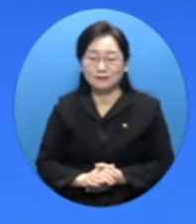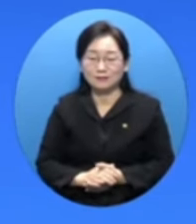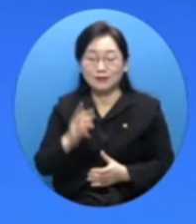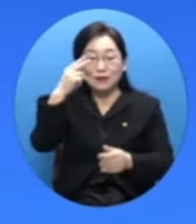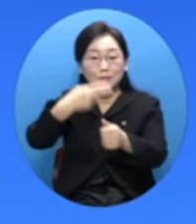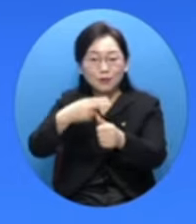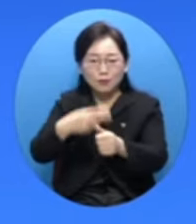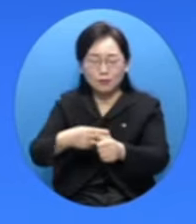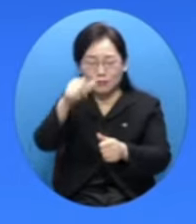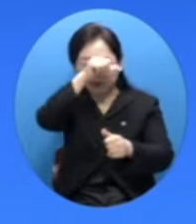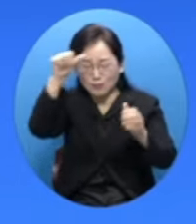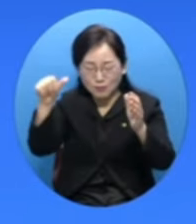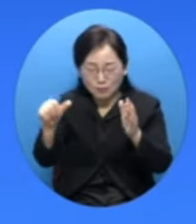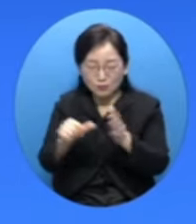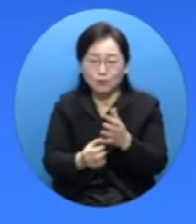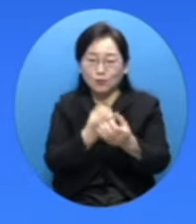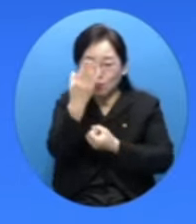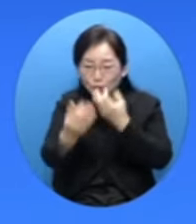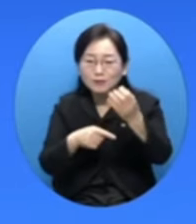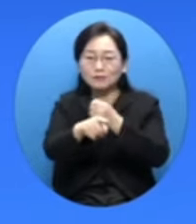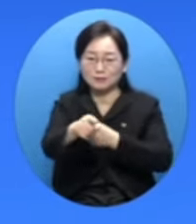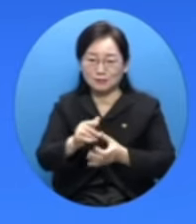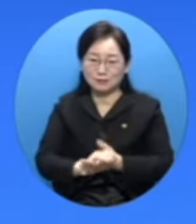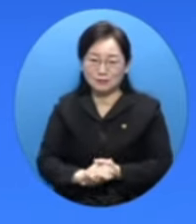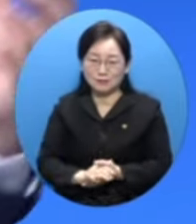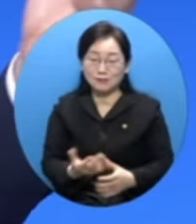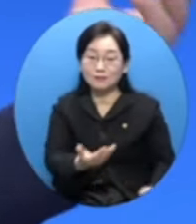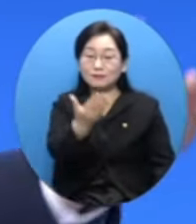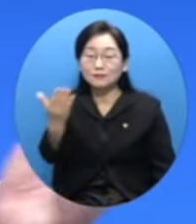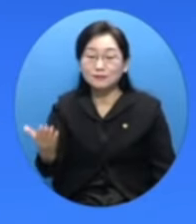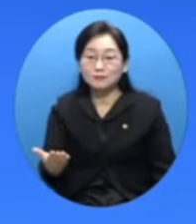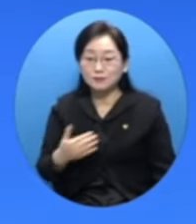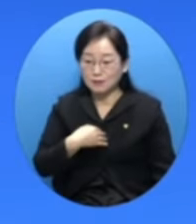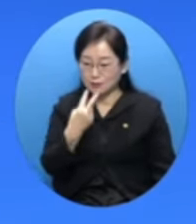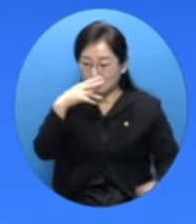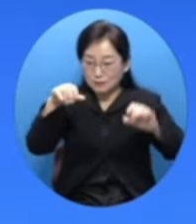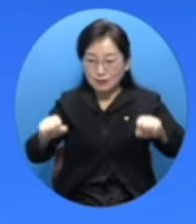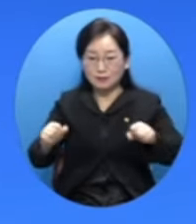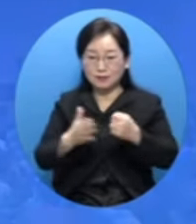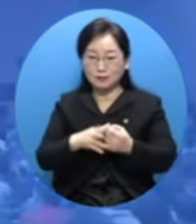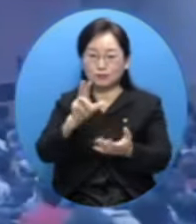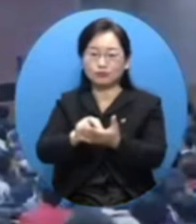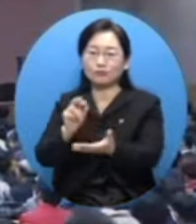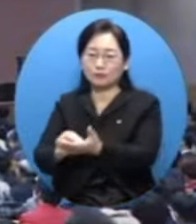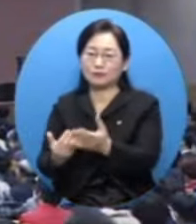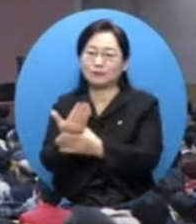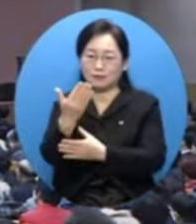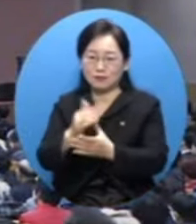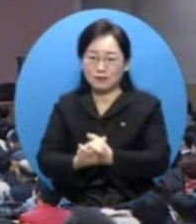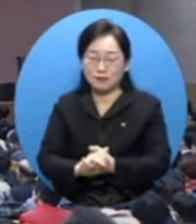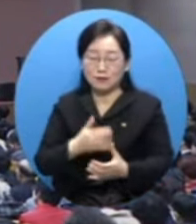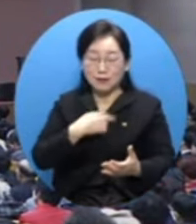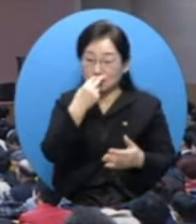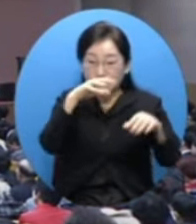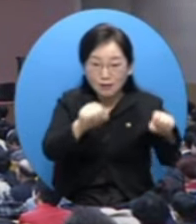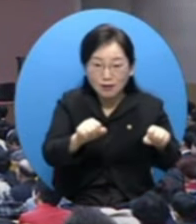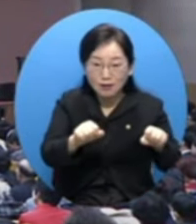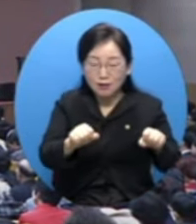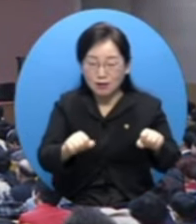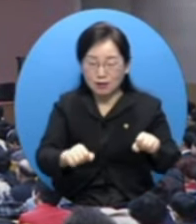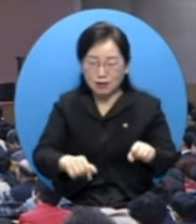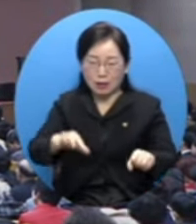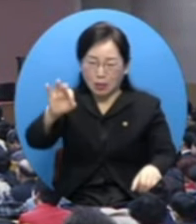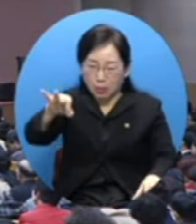바울의 일생의 신앙 고백입니다. 여러분, 내가 살아있기 때문에 모든 문제가 생겨납니다. 내가 살아있기 때문에 사소한